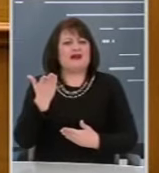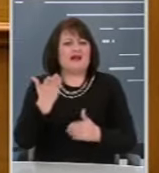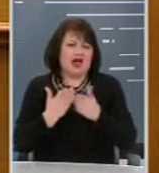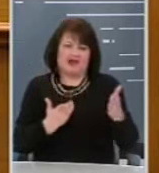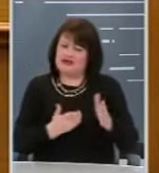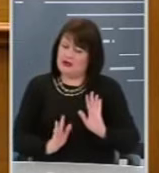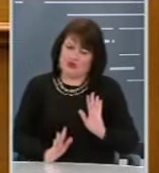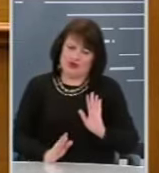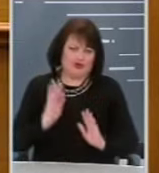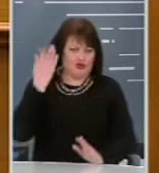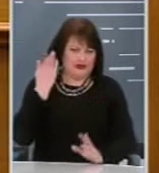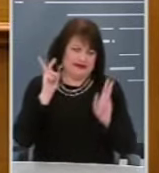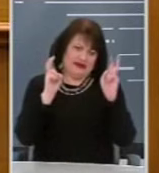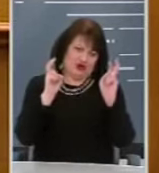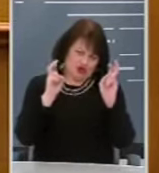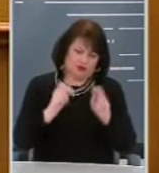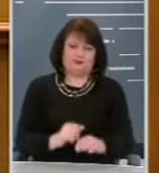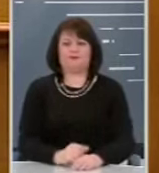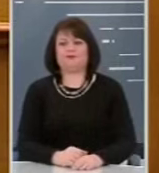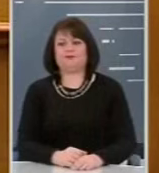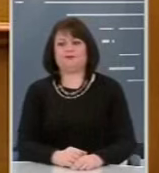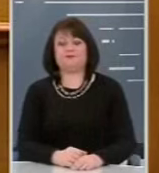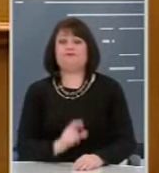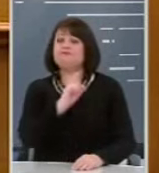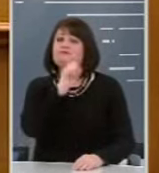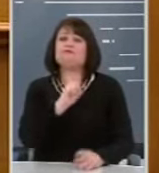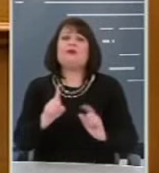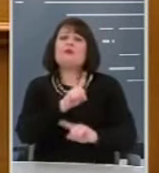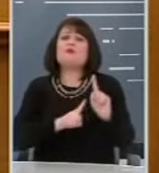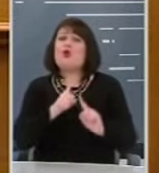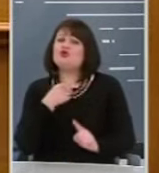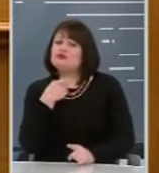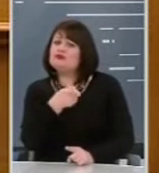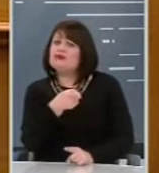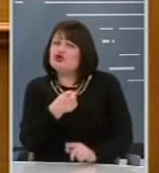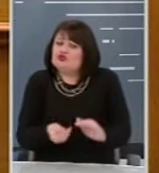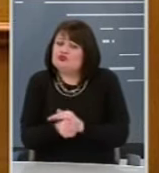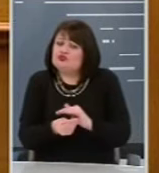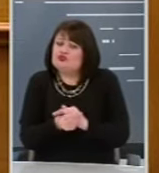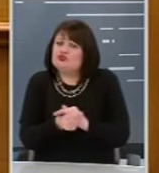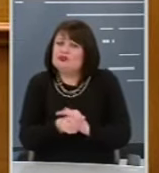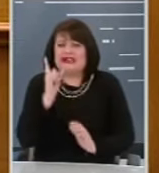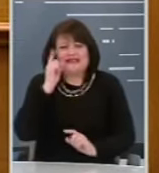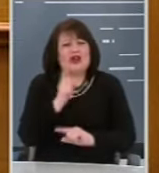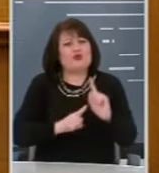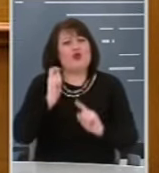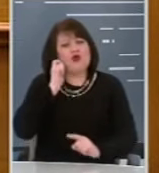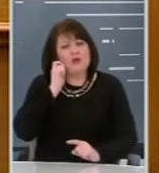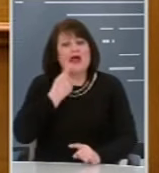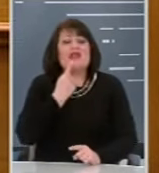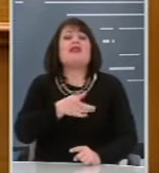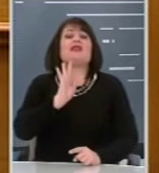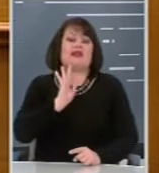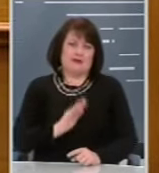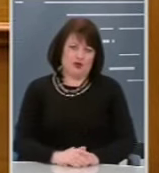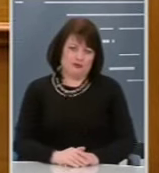στην αριστερά άραγε ποιο να εννοούσε εγώ ξέρω δεν θα το πω όμως γιατί δεν